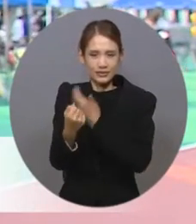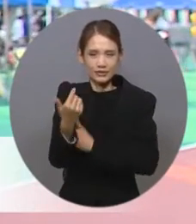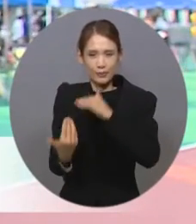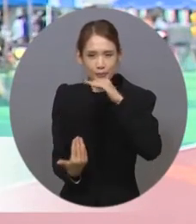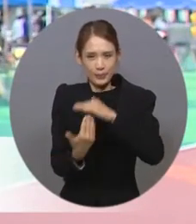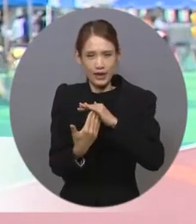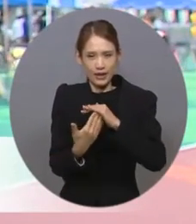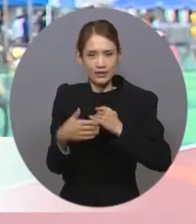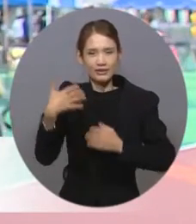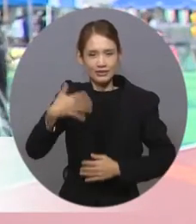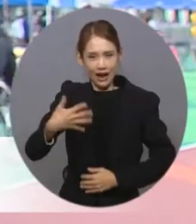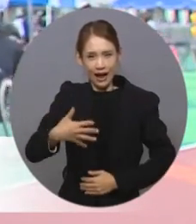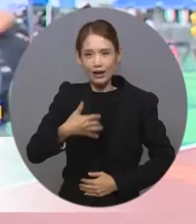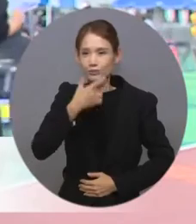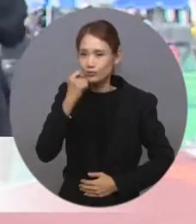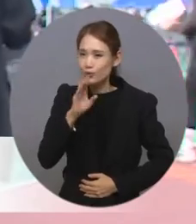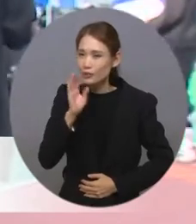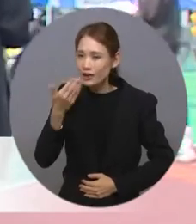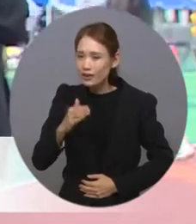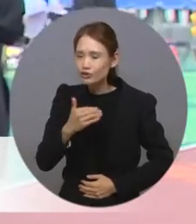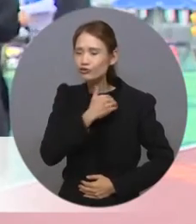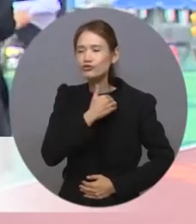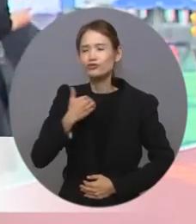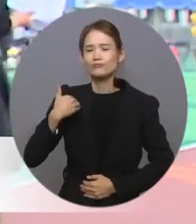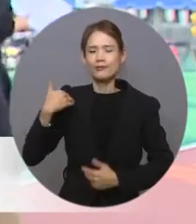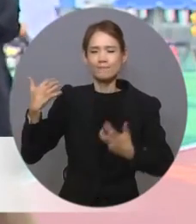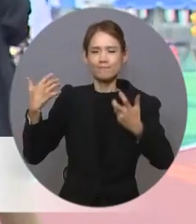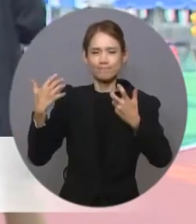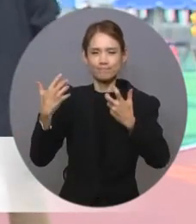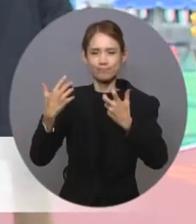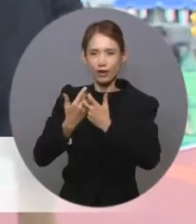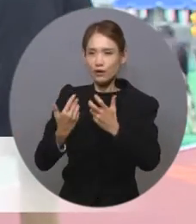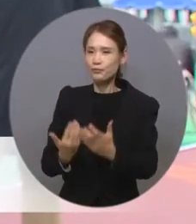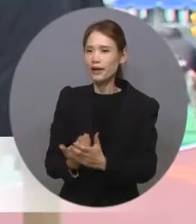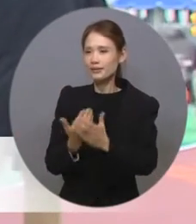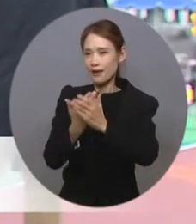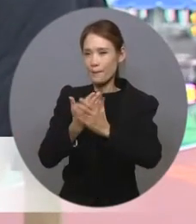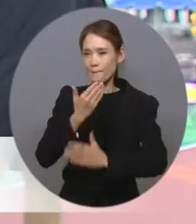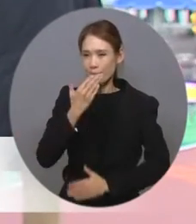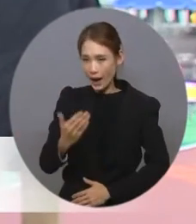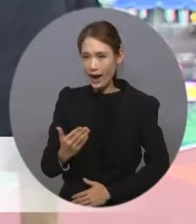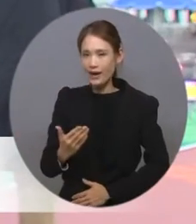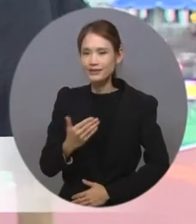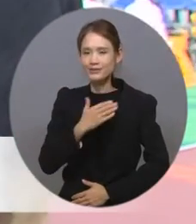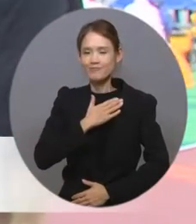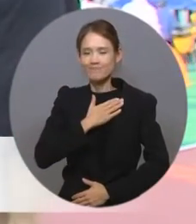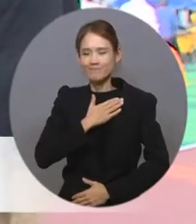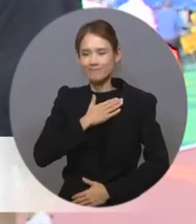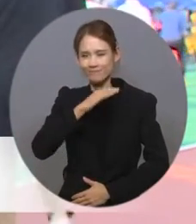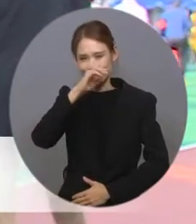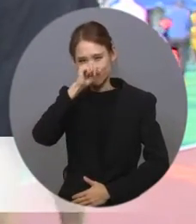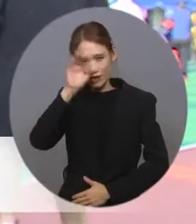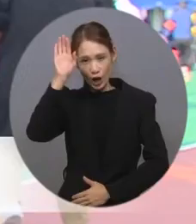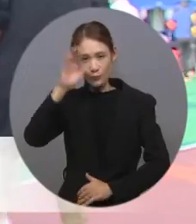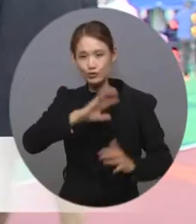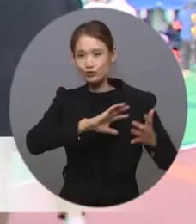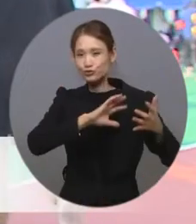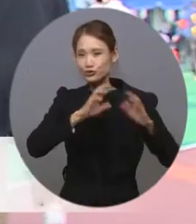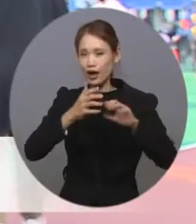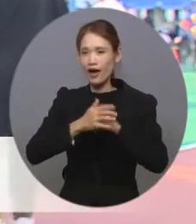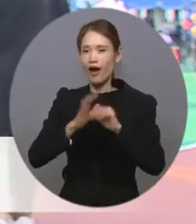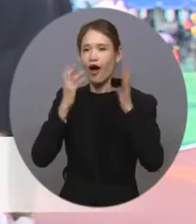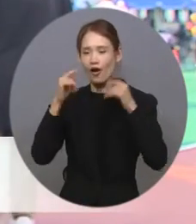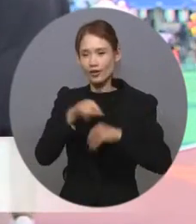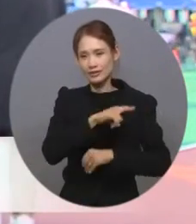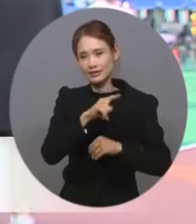이제 네, 충분히 발전 가능성이 있다고 생각이 들어서 기분 좋아요. 국제적으로도 어리고